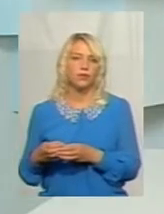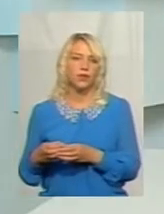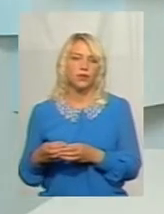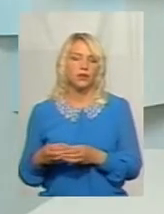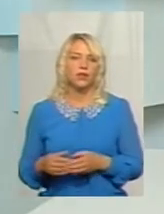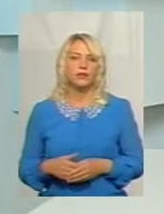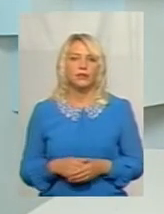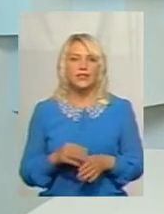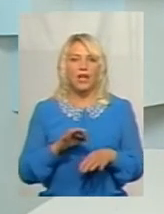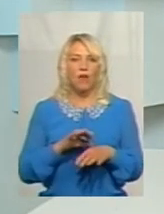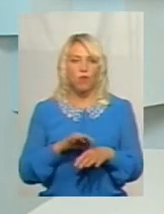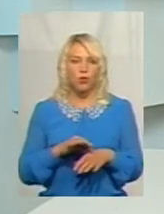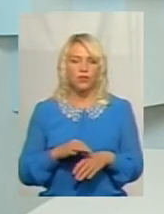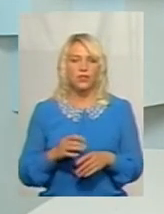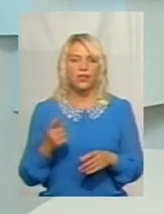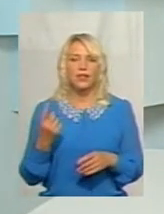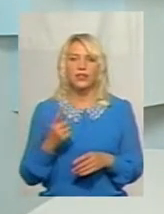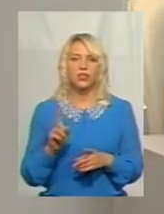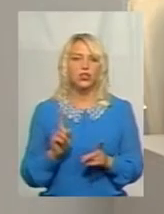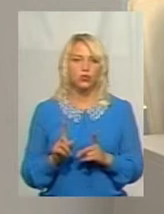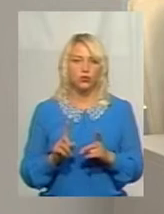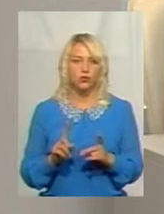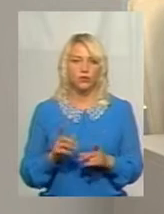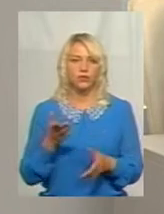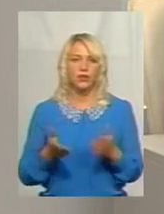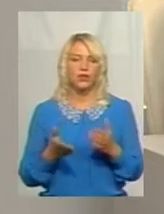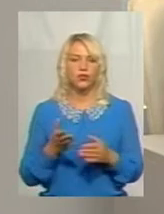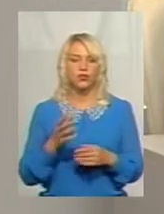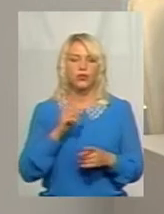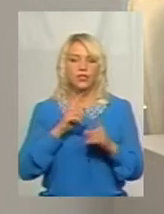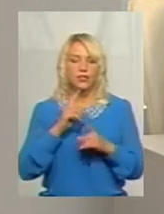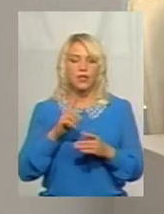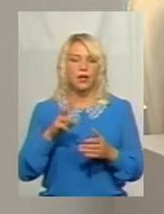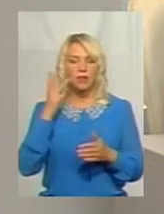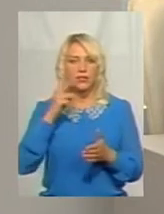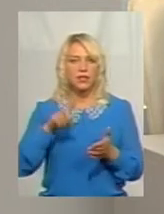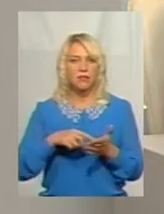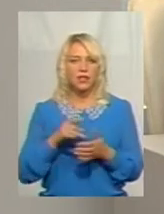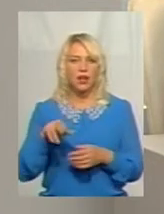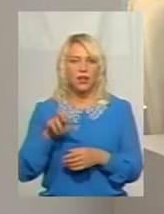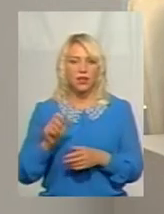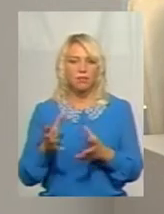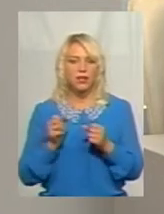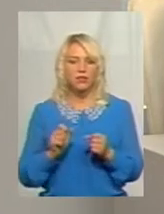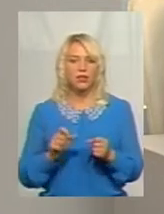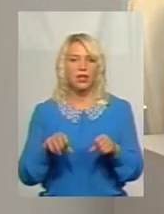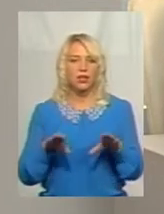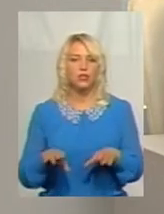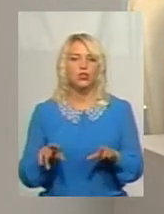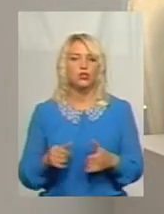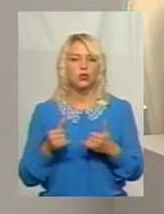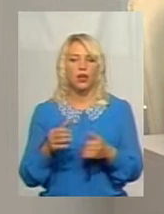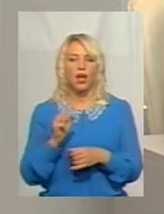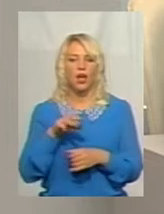захворюваності. Єдине, що якщо сесія нашої Хмельницької міської ради прийняла рішення, що для